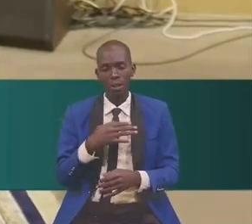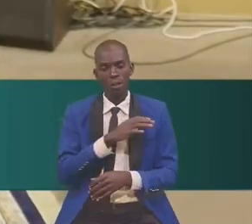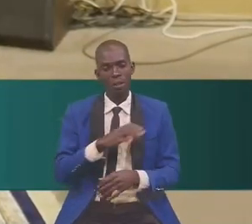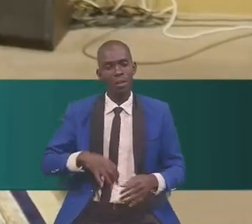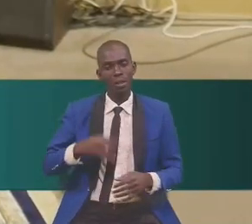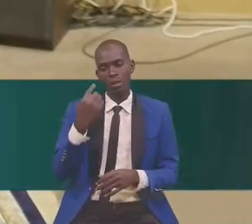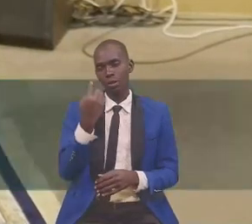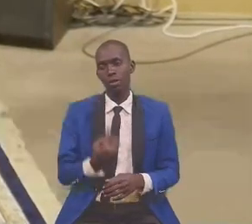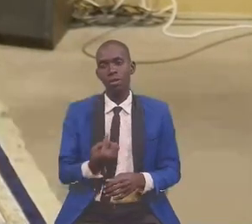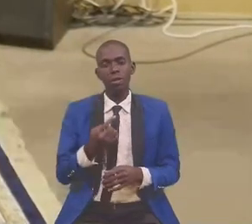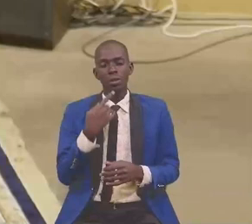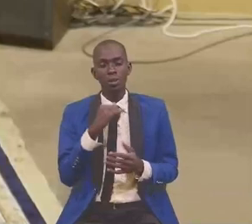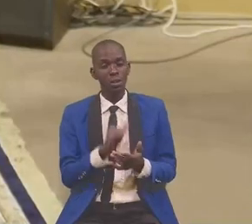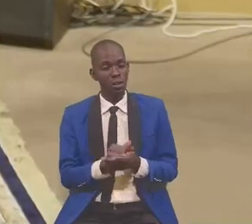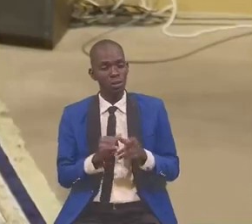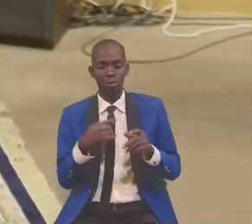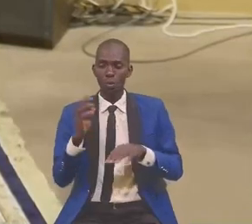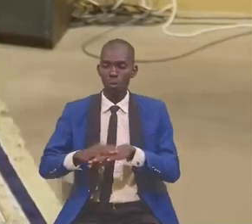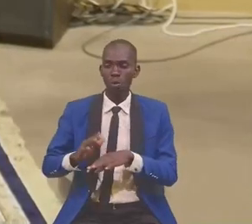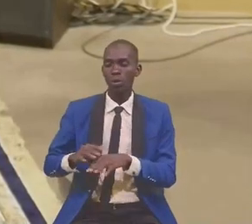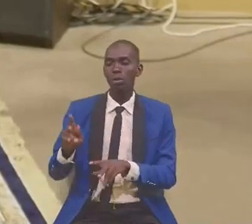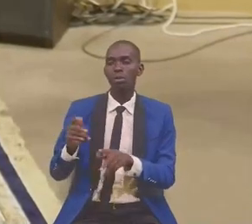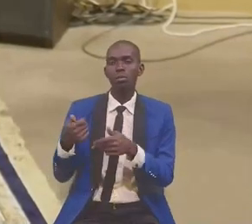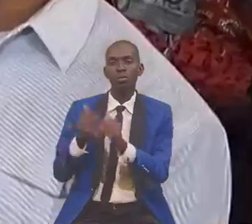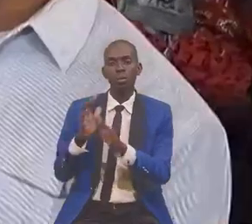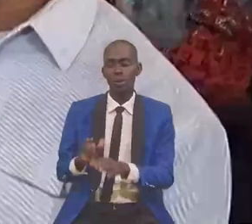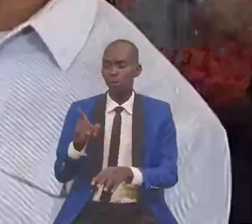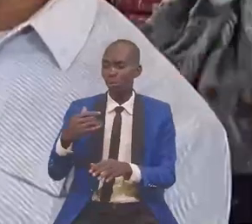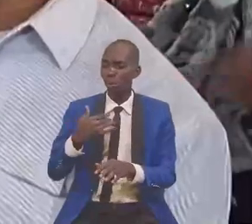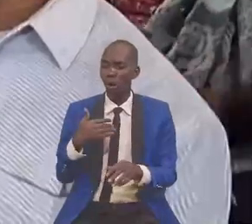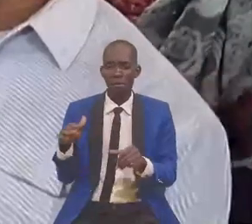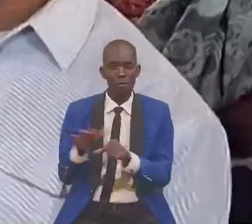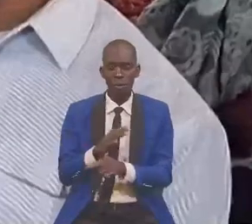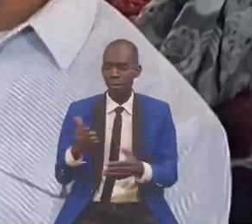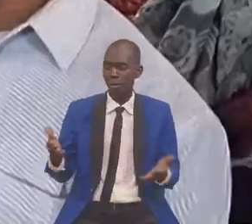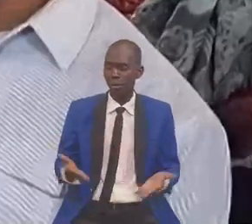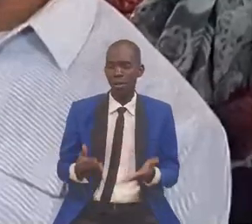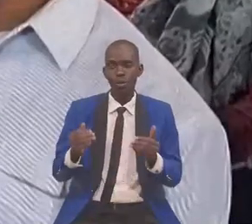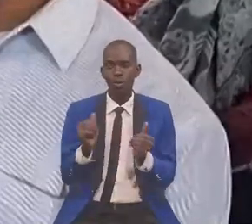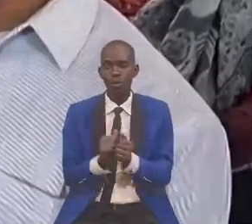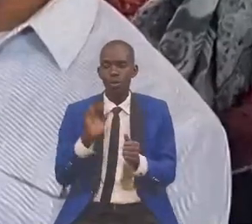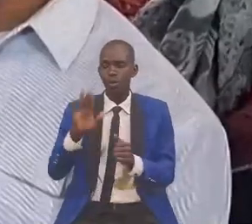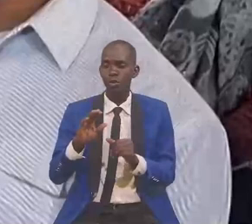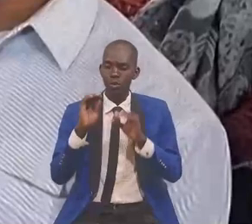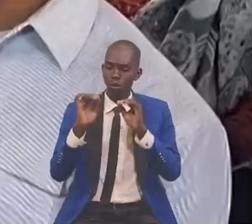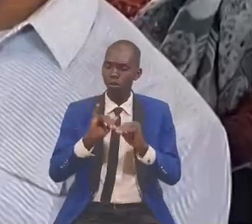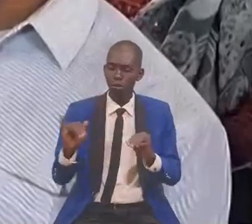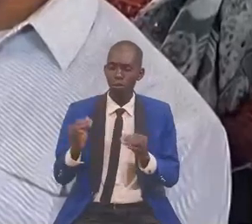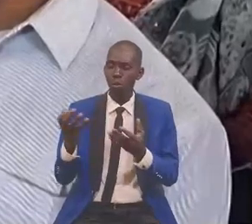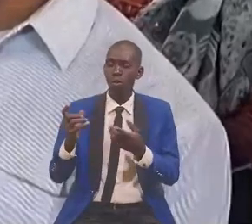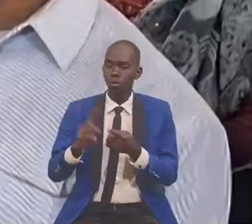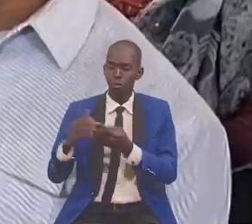de votre enseignement, et que Christ est le seul sauvé. Et vous voulez faire retomber sur nous le sang de ce homme.